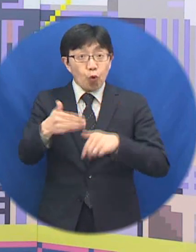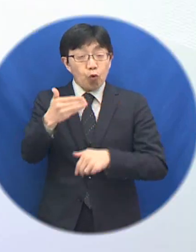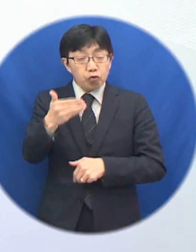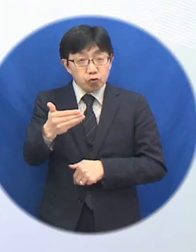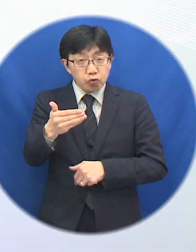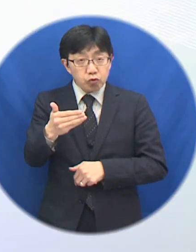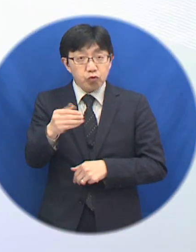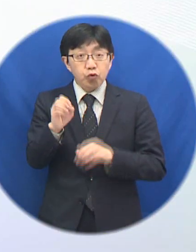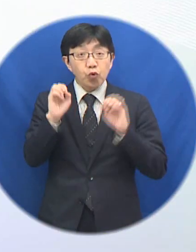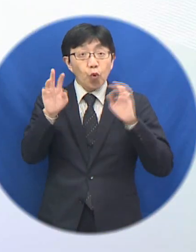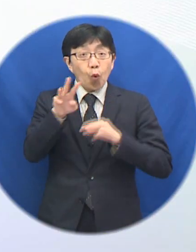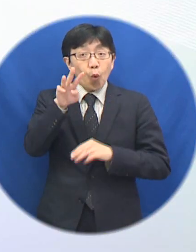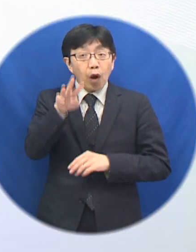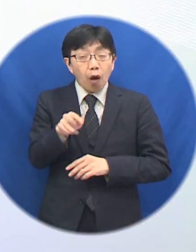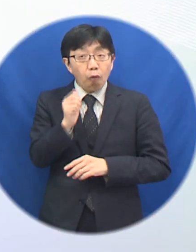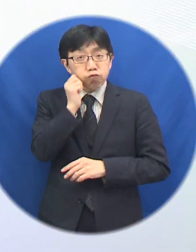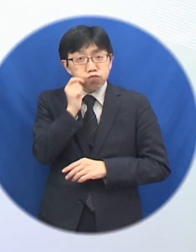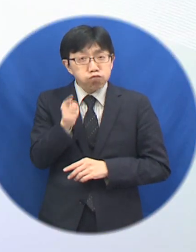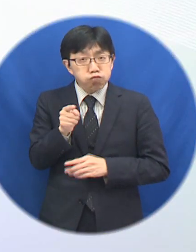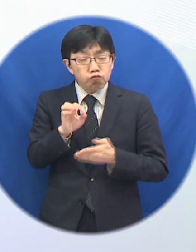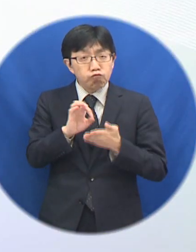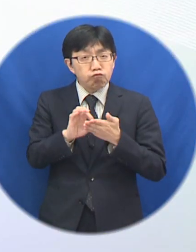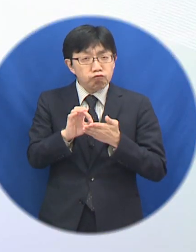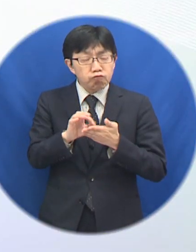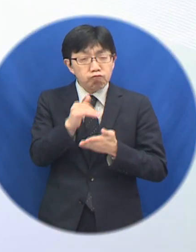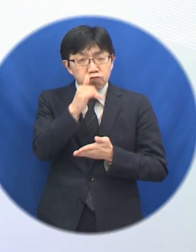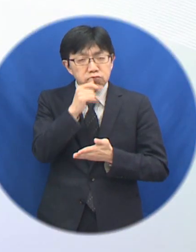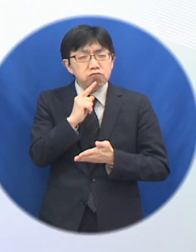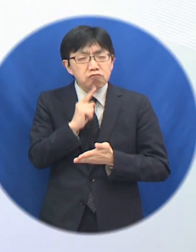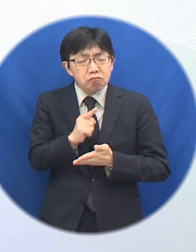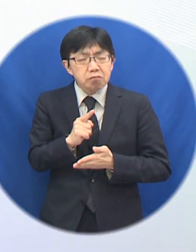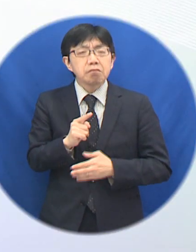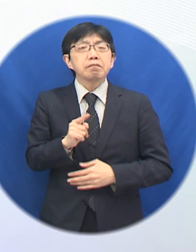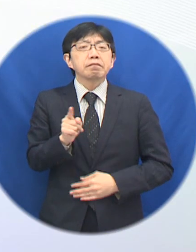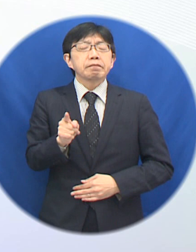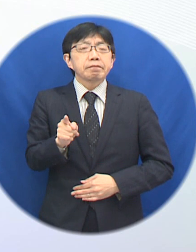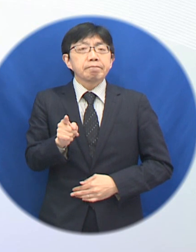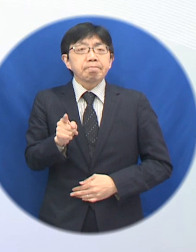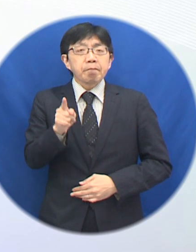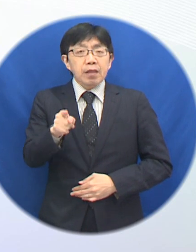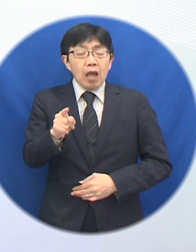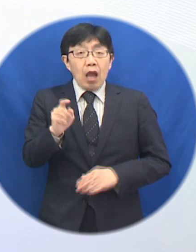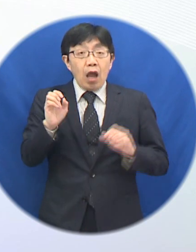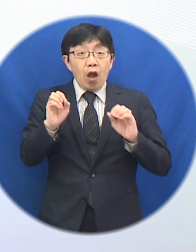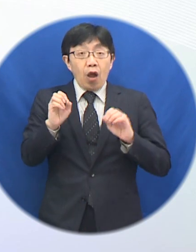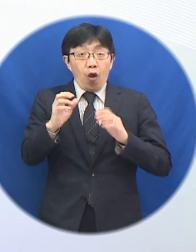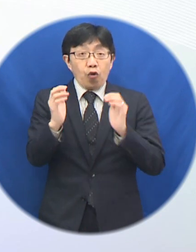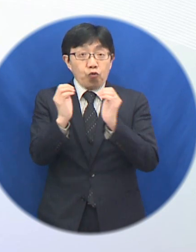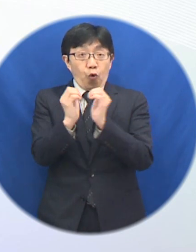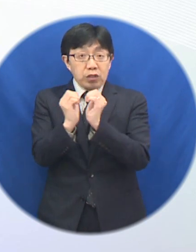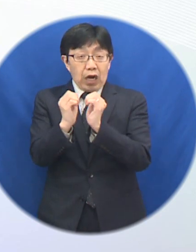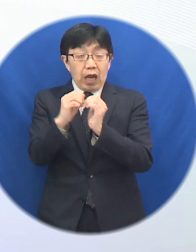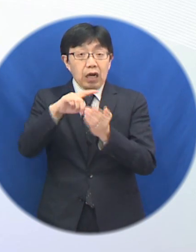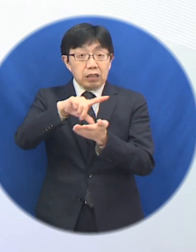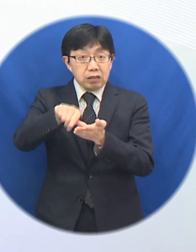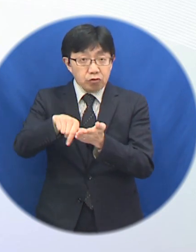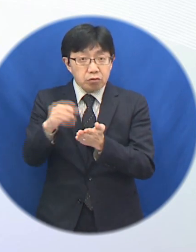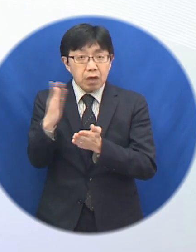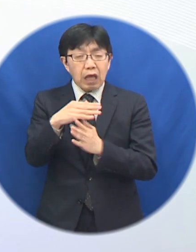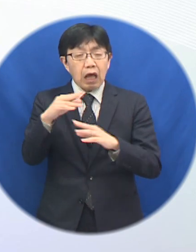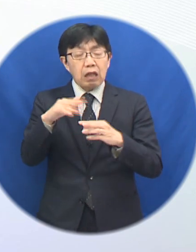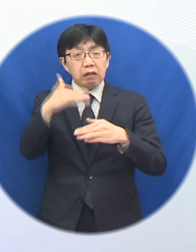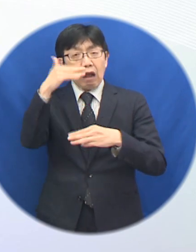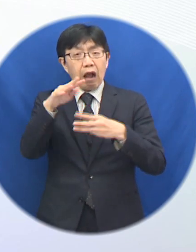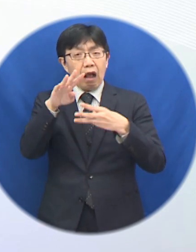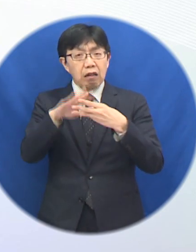川浴泉さんを使えるようにしたということですけれども、はい、これはですね、雑司ヶ谷高田地区にはですね、これまで利用でき